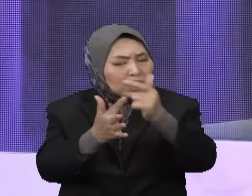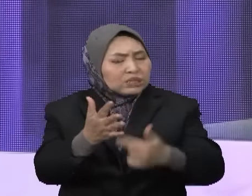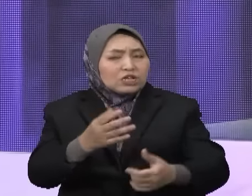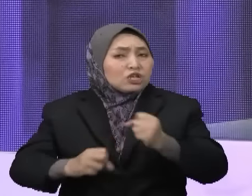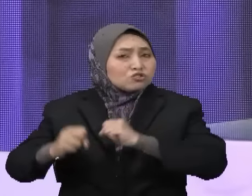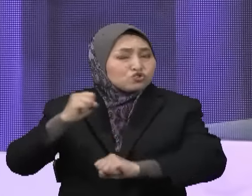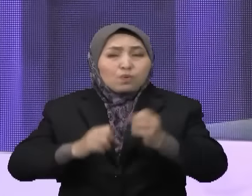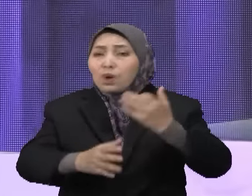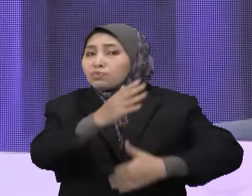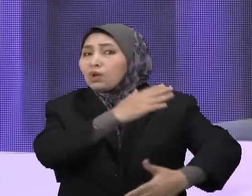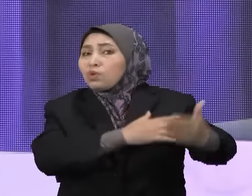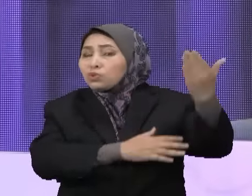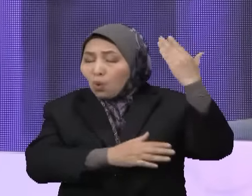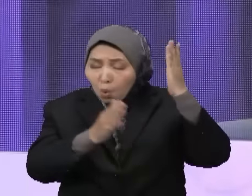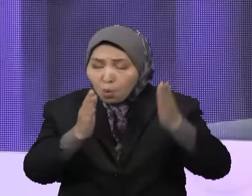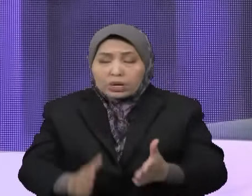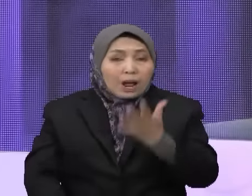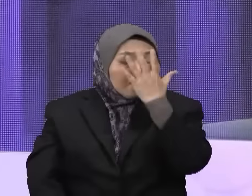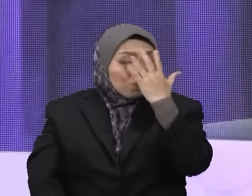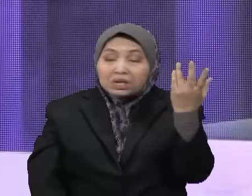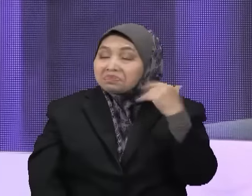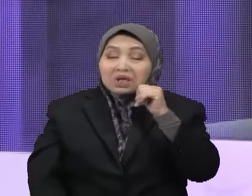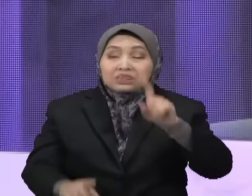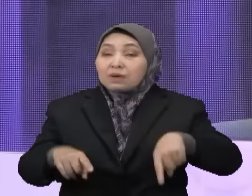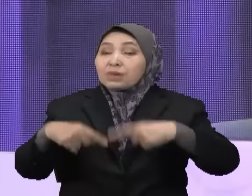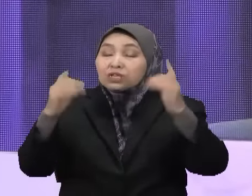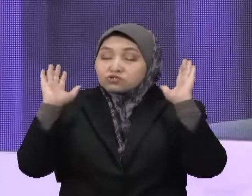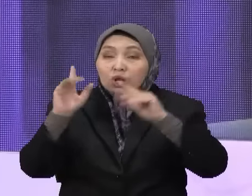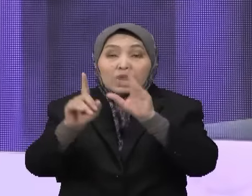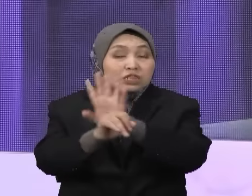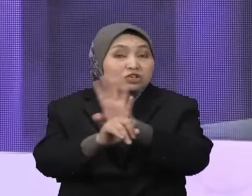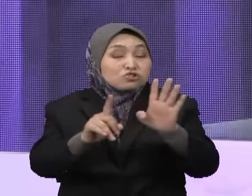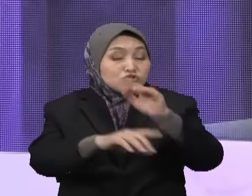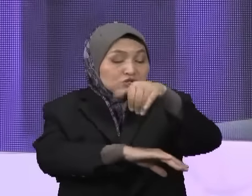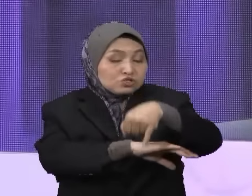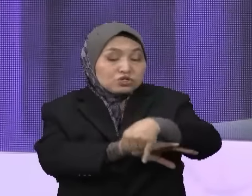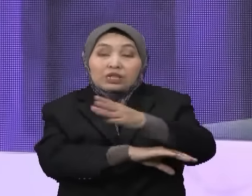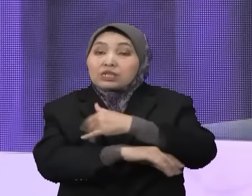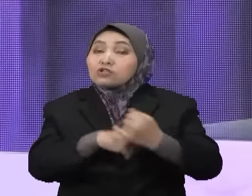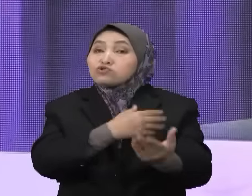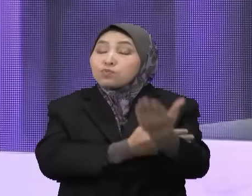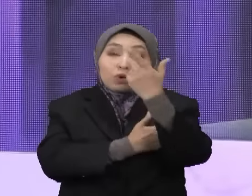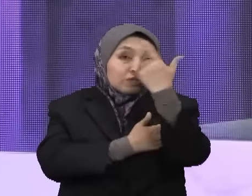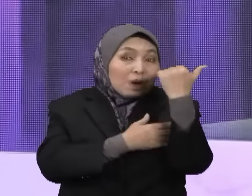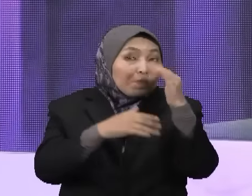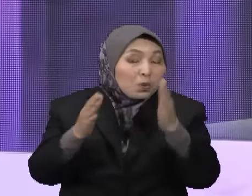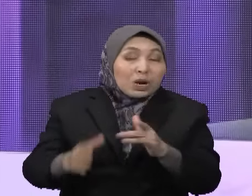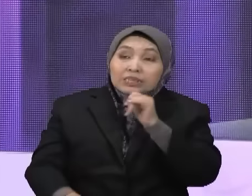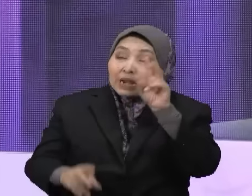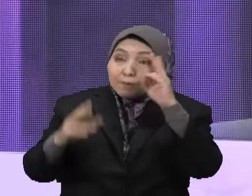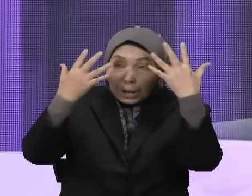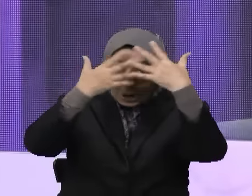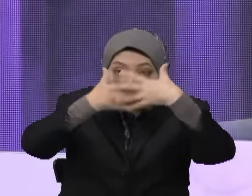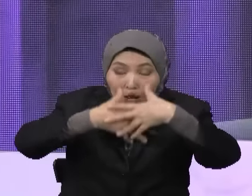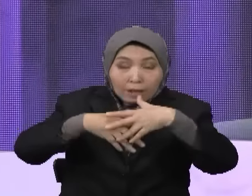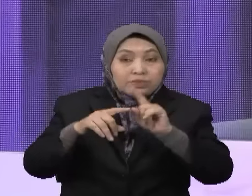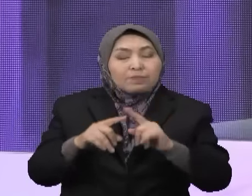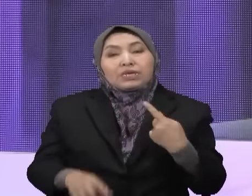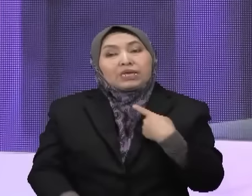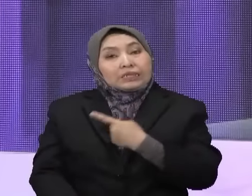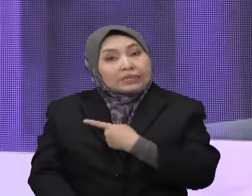kalau zaman dahulu itu orang-orang munafik, dia tak pergi sembahyang berjemaah isyak dan juga subuh pasal orang tak nampak. Ya, pasal gelap. Tetapi bagi